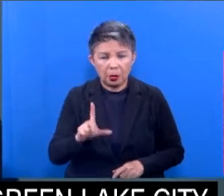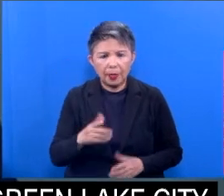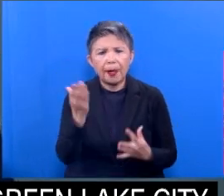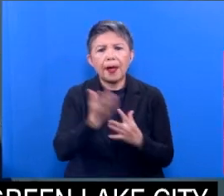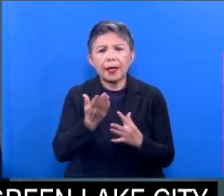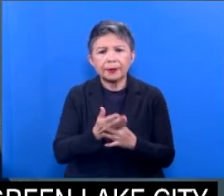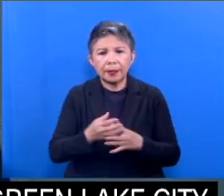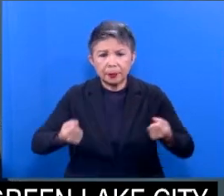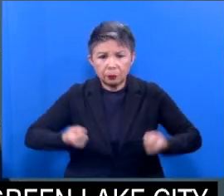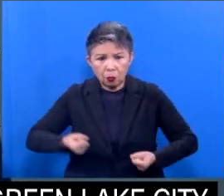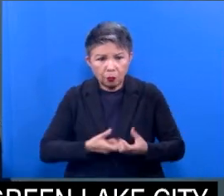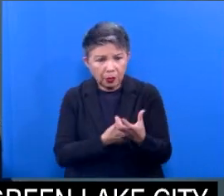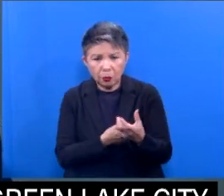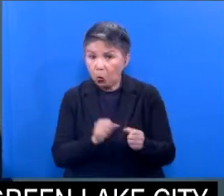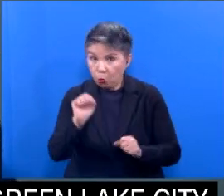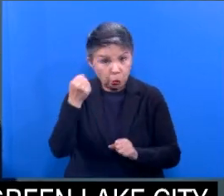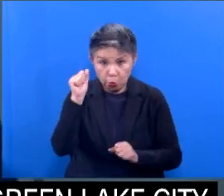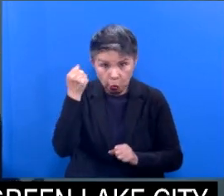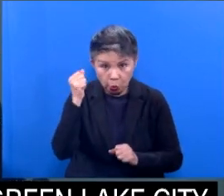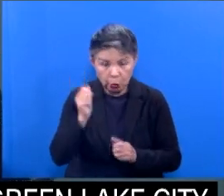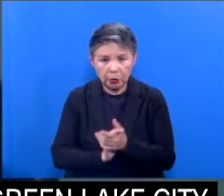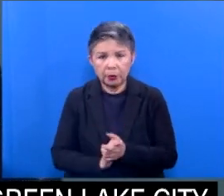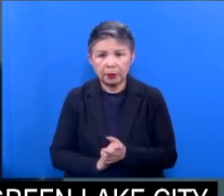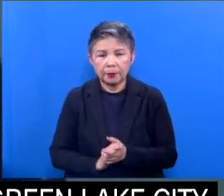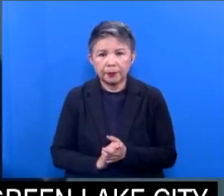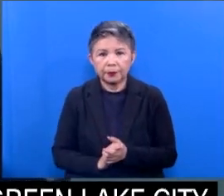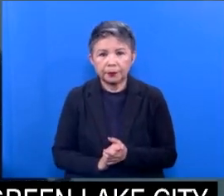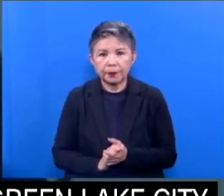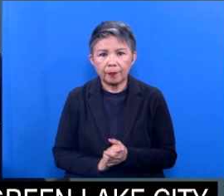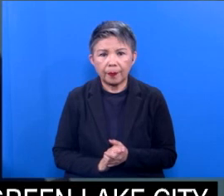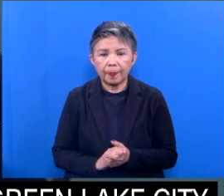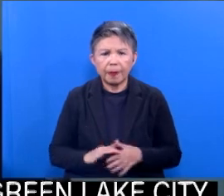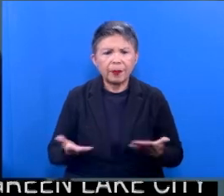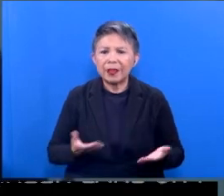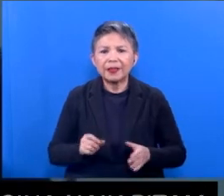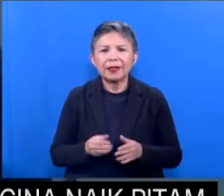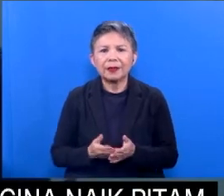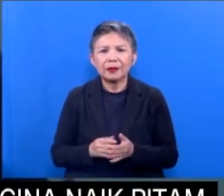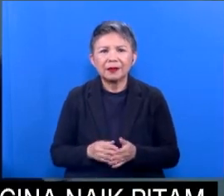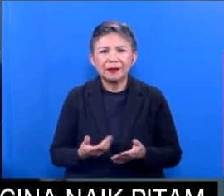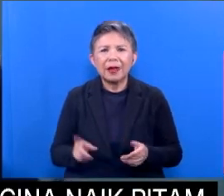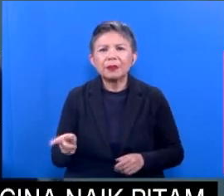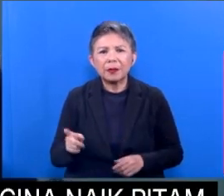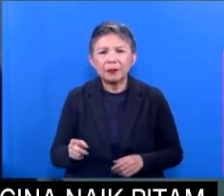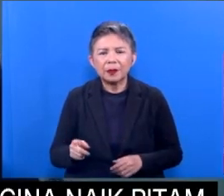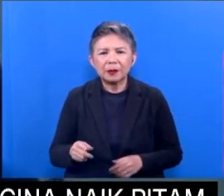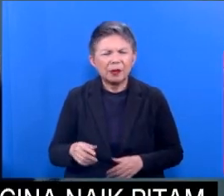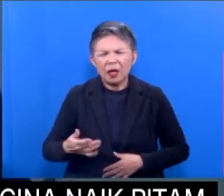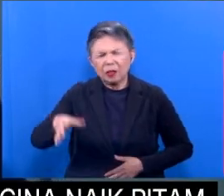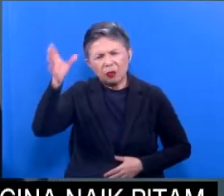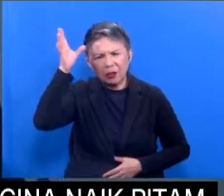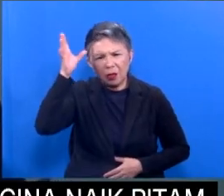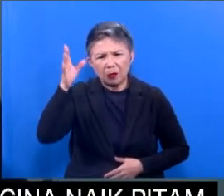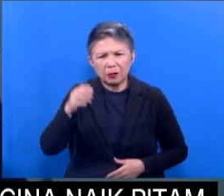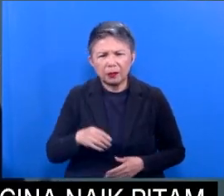kendaraan damkar. Untuk dugaan sendiri, Pak? Dugaannya kita belum ketahui, sedang